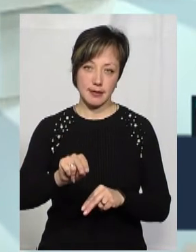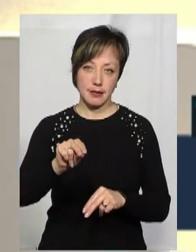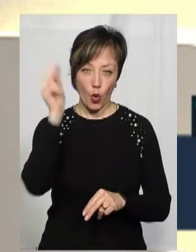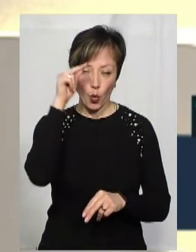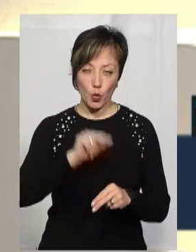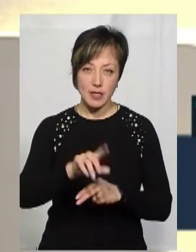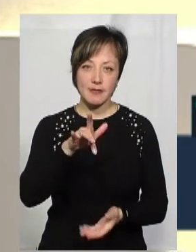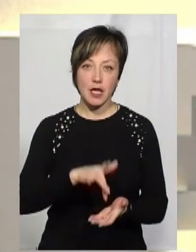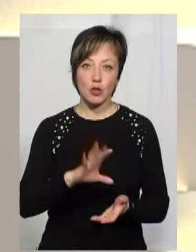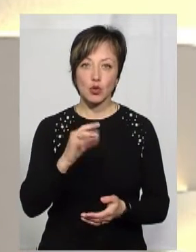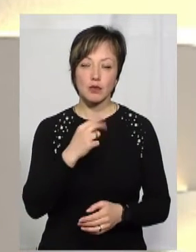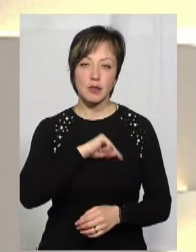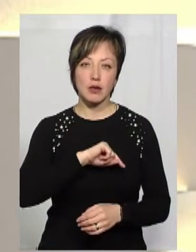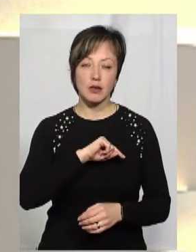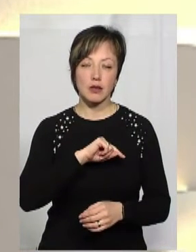курси в центрах